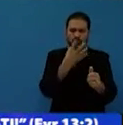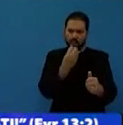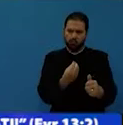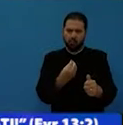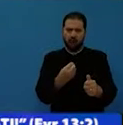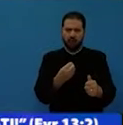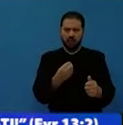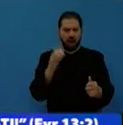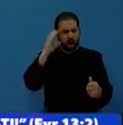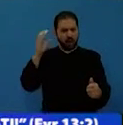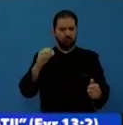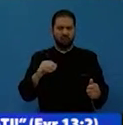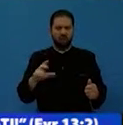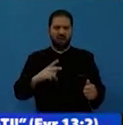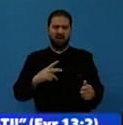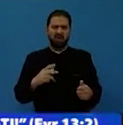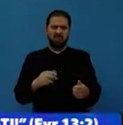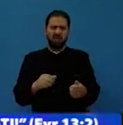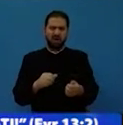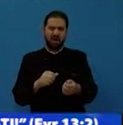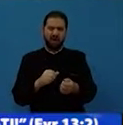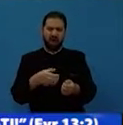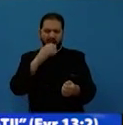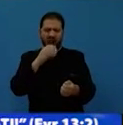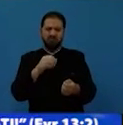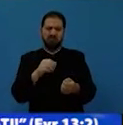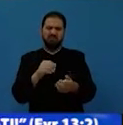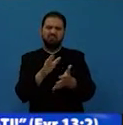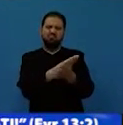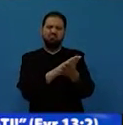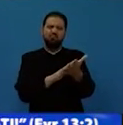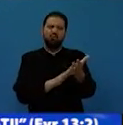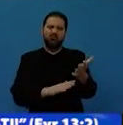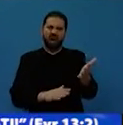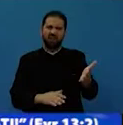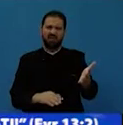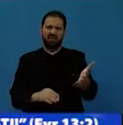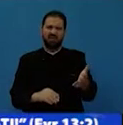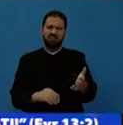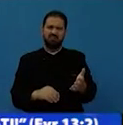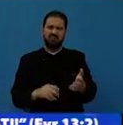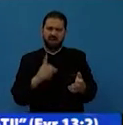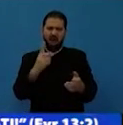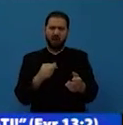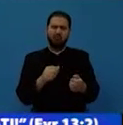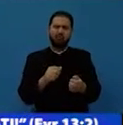părintele lui și i-a spus: îți bagi joc de mine, de ce mă pui să beau apa dintr-un